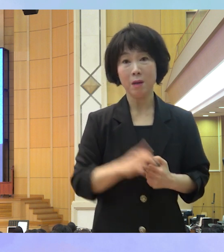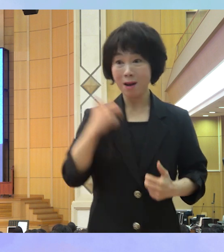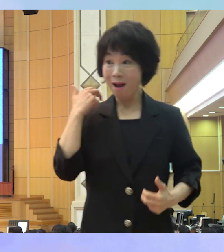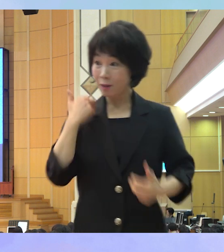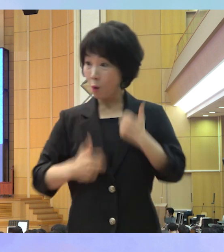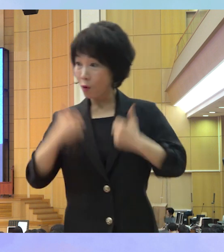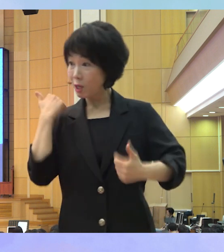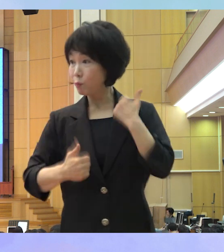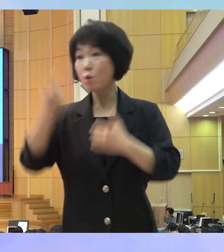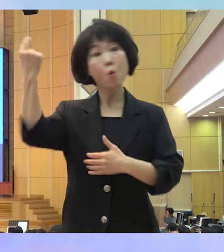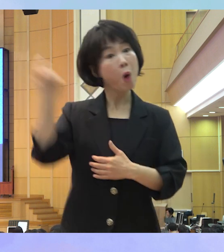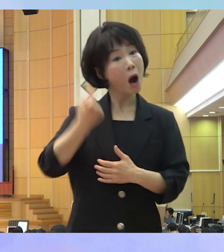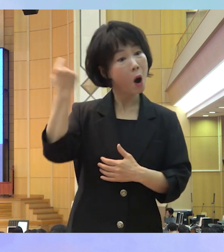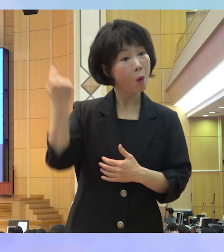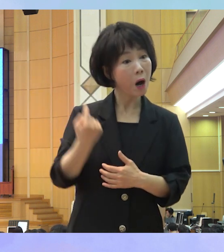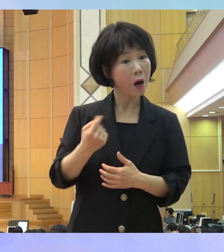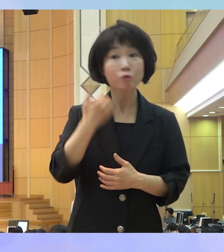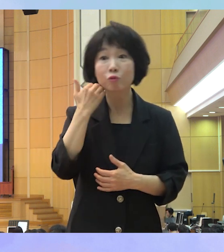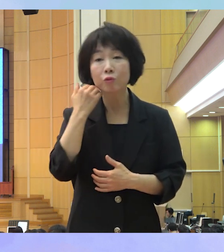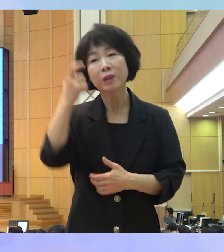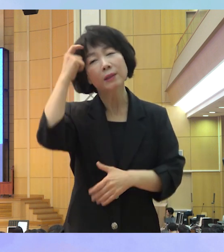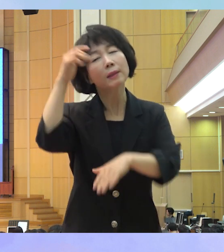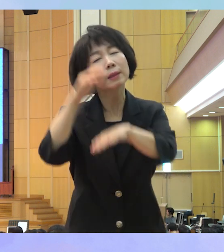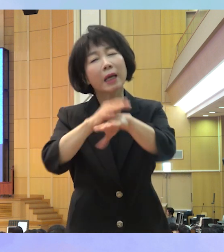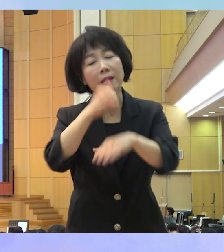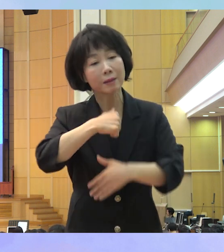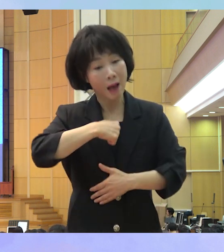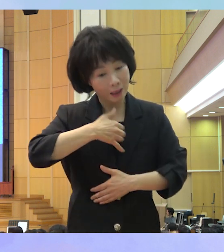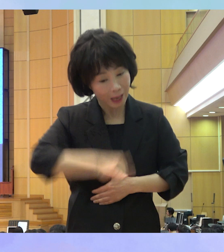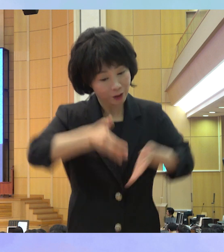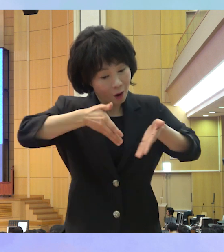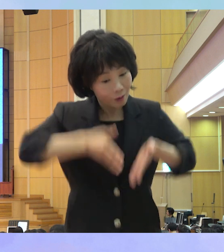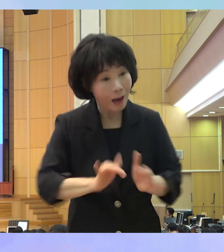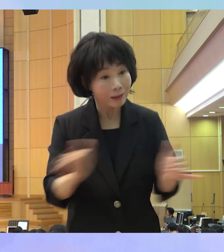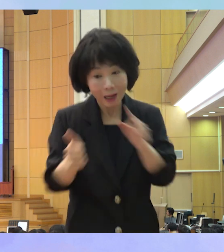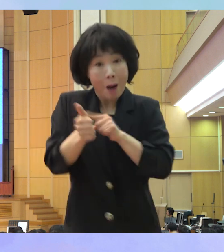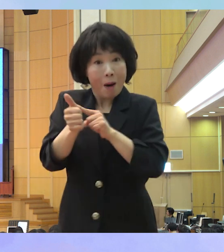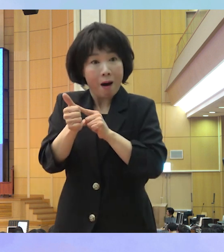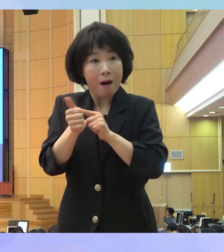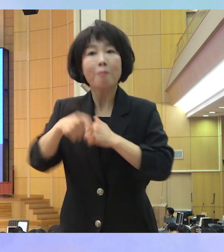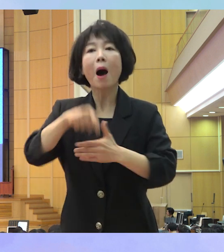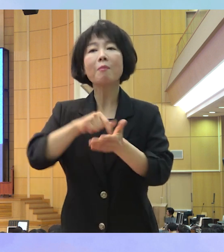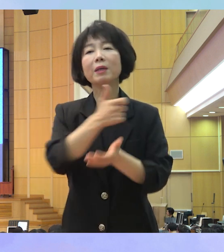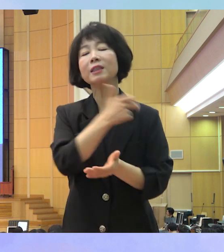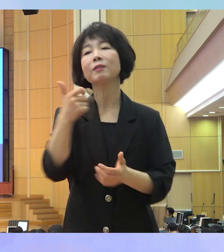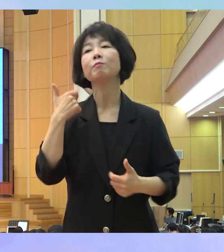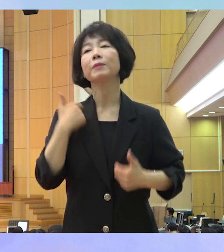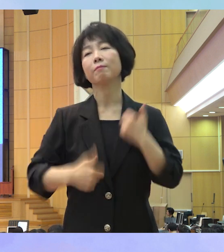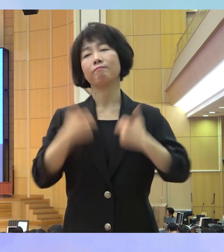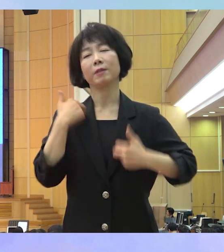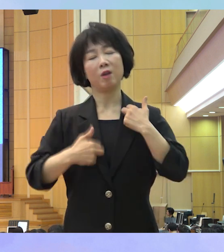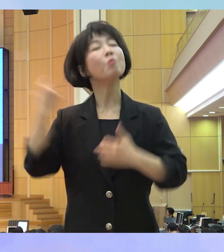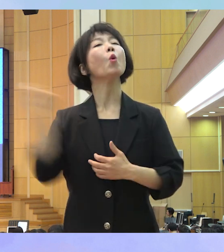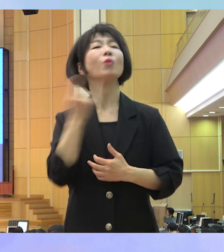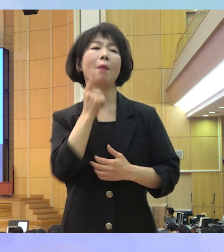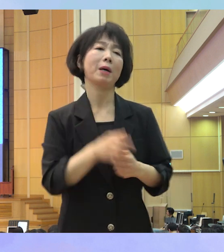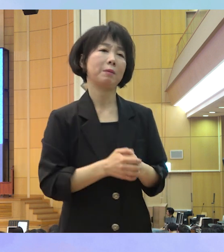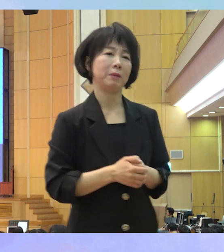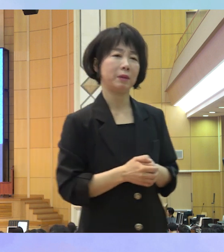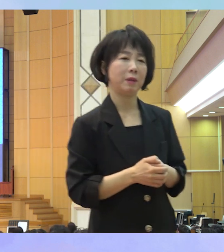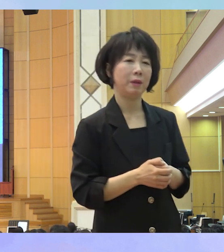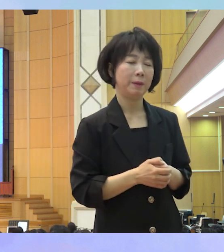것이다. 어떤 자를 낳은 자는? 지혜로운 자를 낳는 자는. 그러니까 무슨 얘기냐면, 이거는 다시 한번